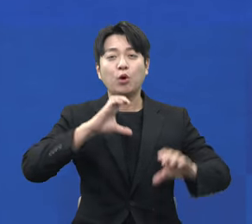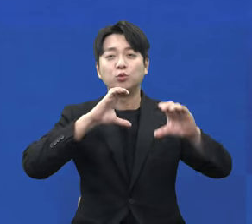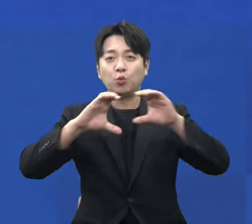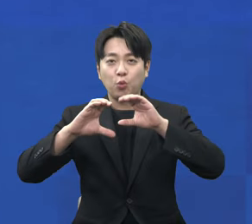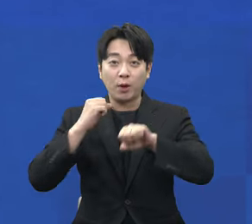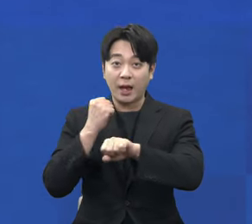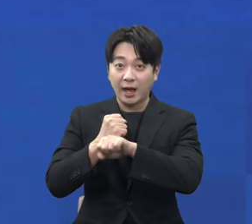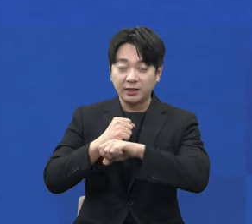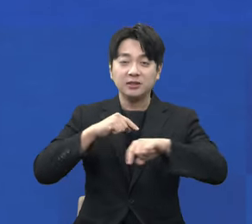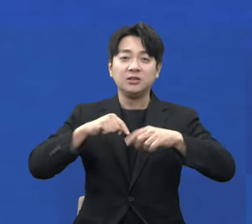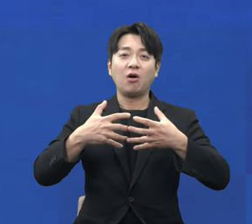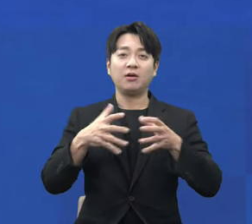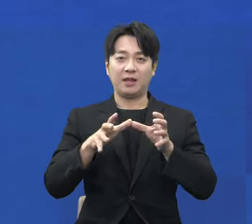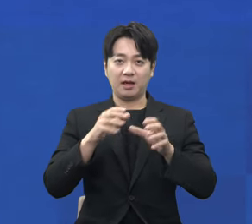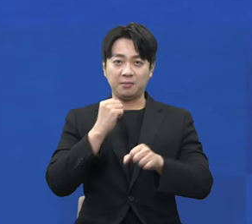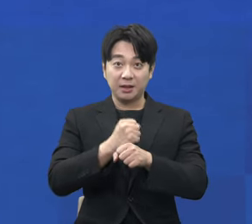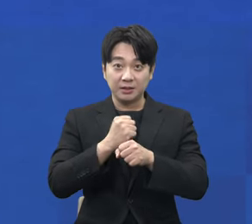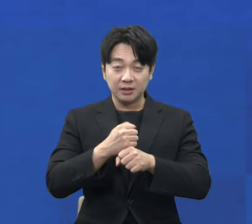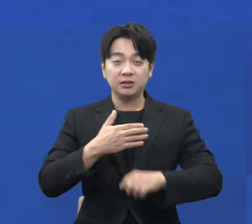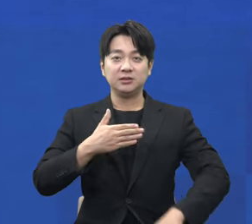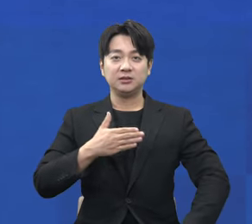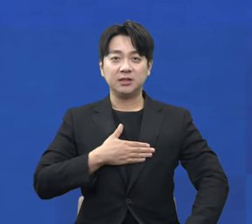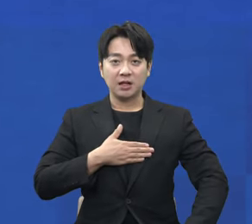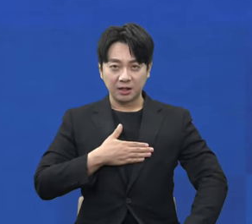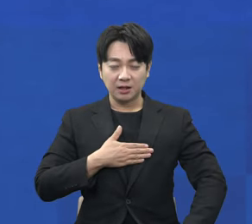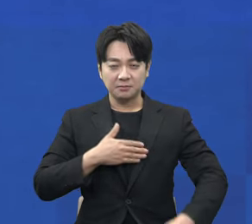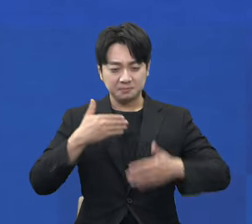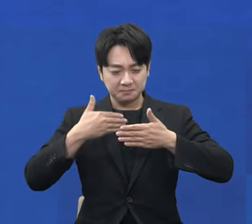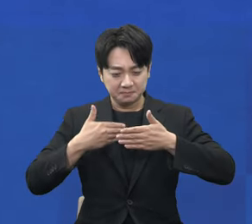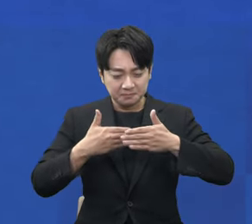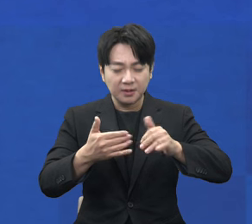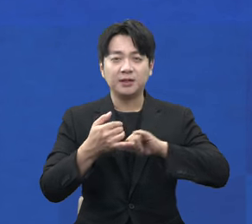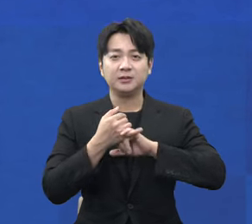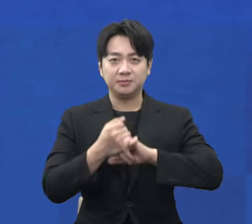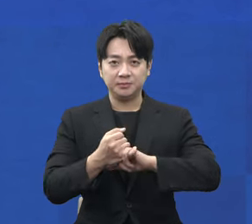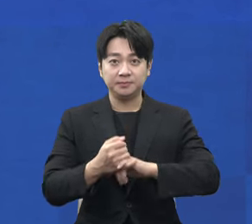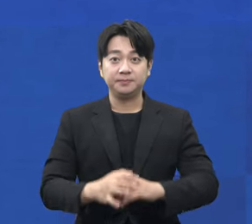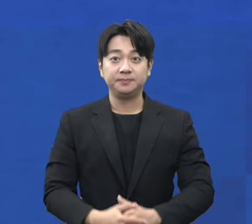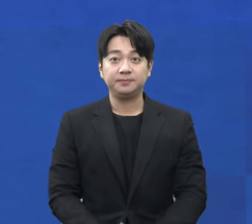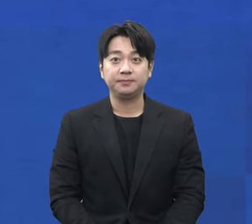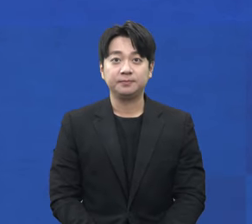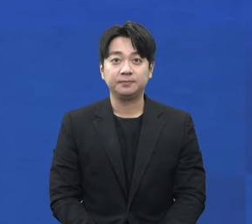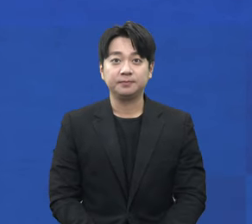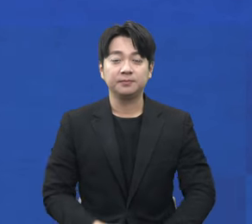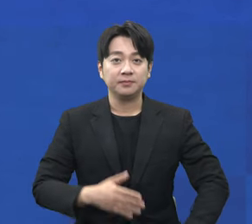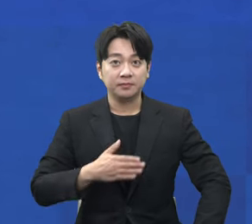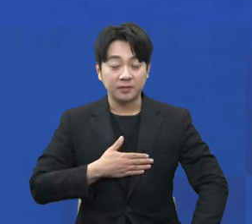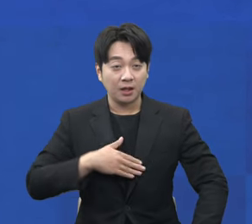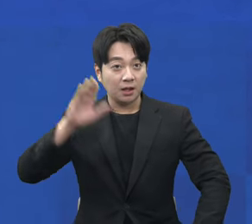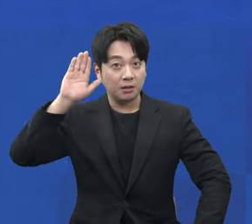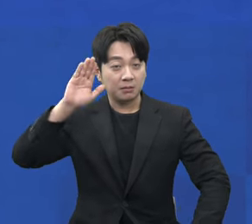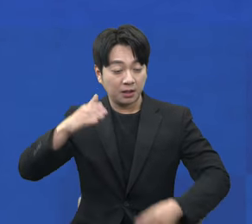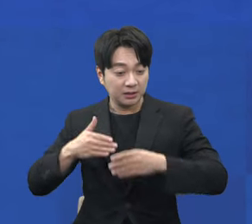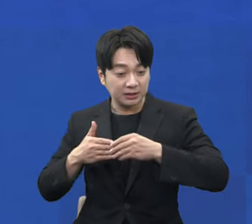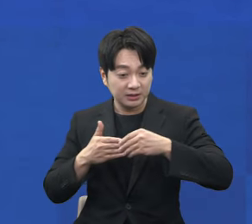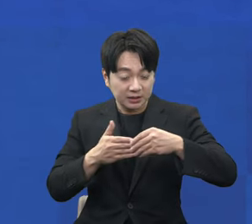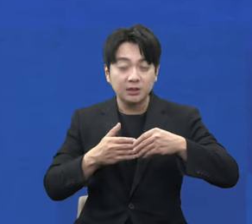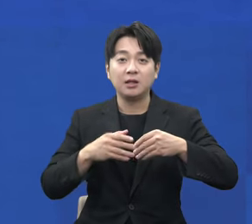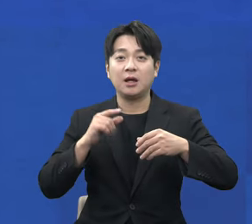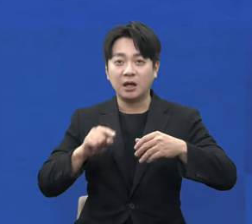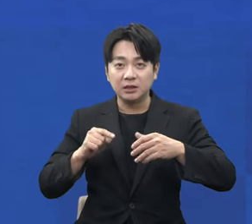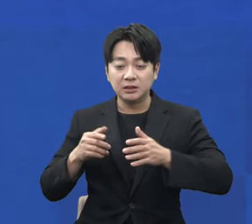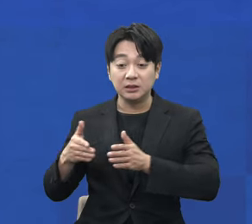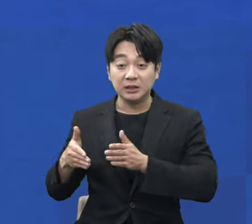있는 정당 저 노성철이 그 길을 만들어 가겠습니다. 제가 가려고 하는 그 길을 험난한 길이라고